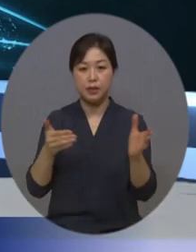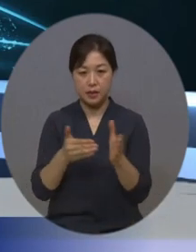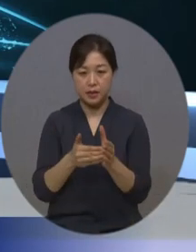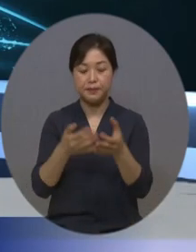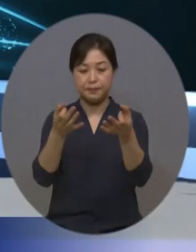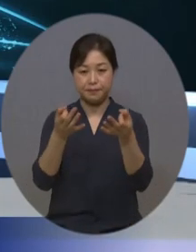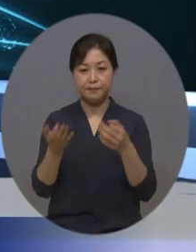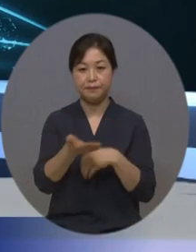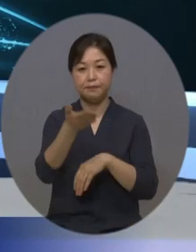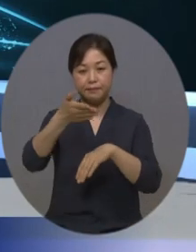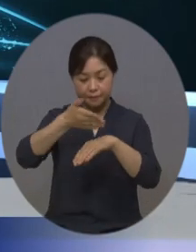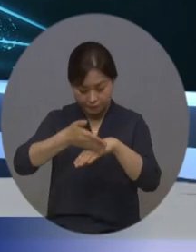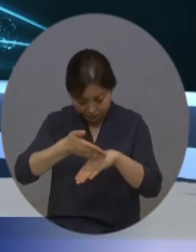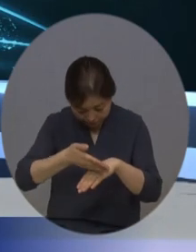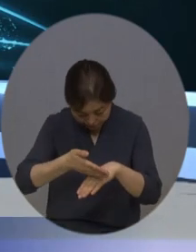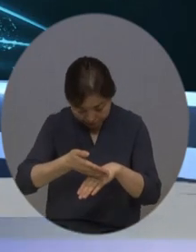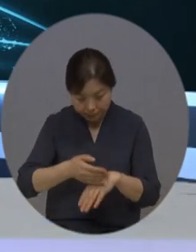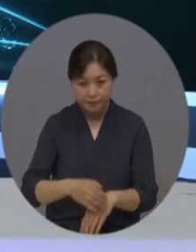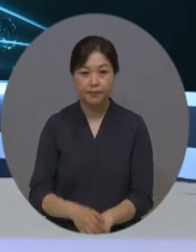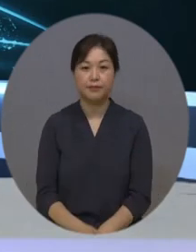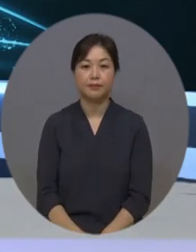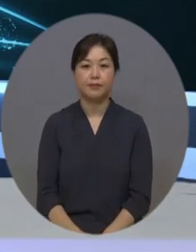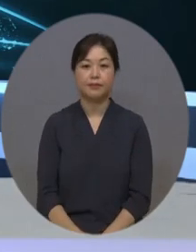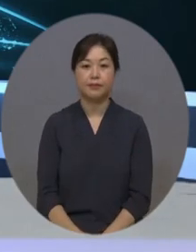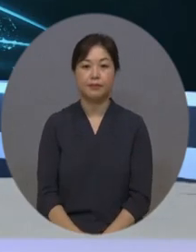시청해주신 여러분 고맙습니다